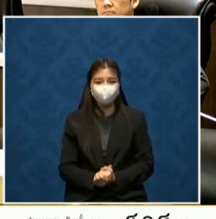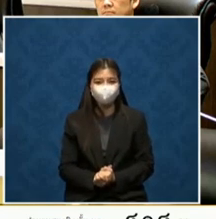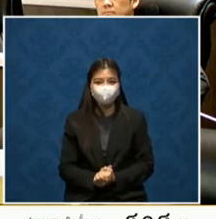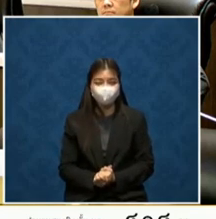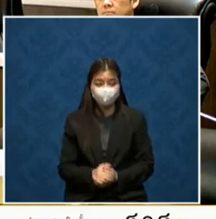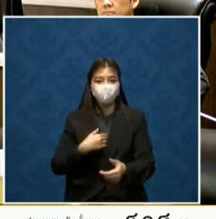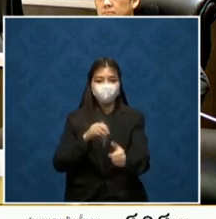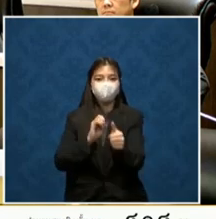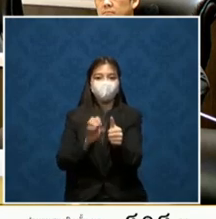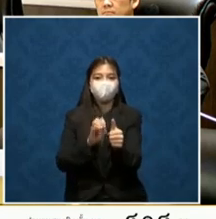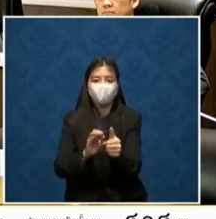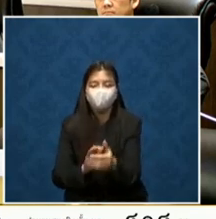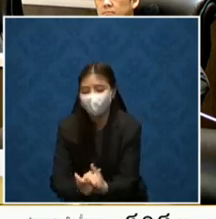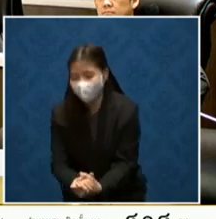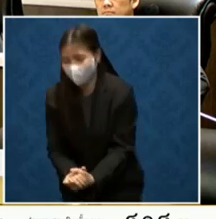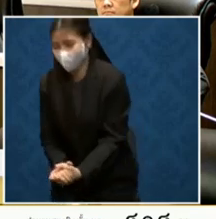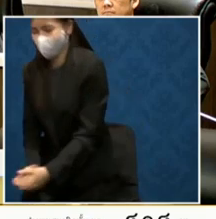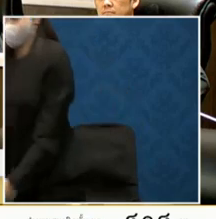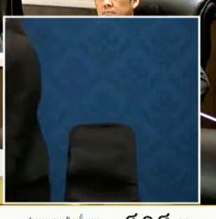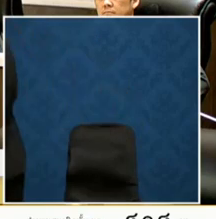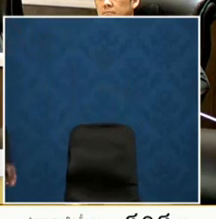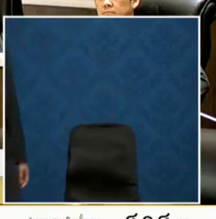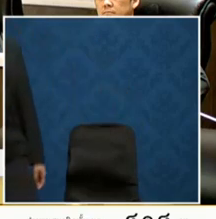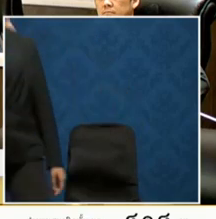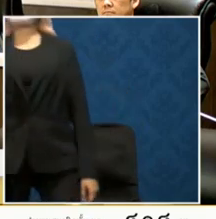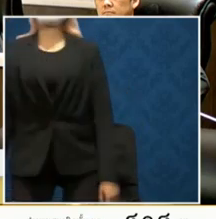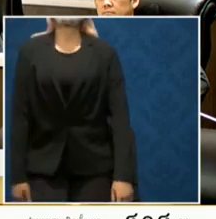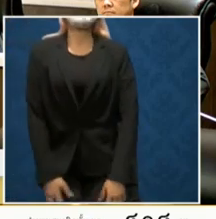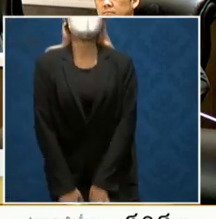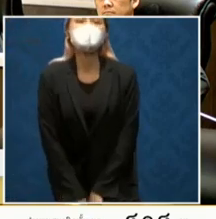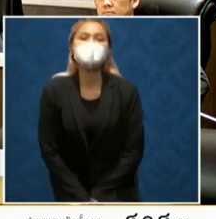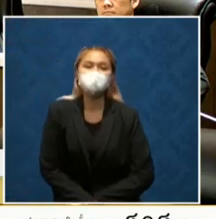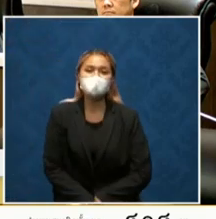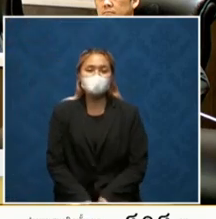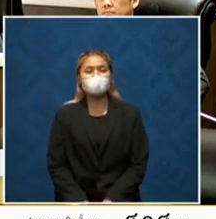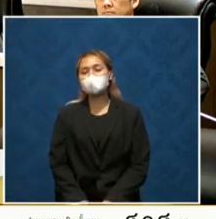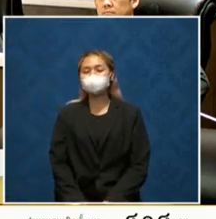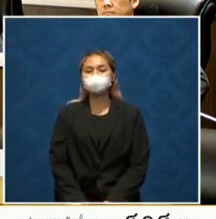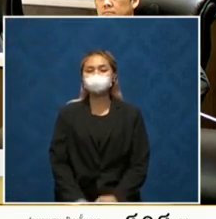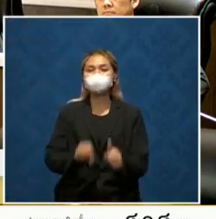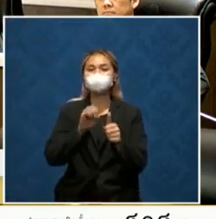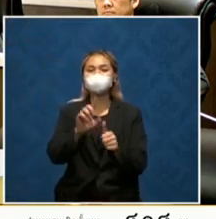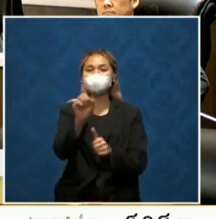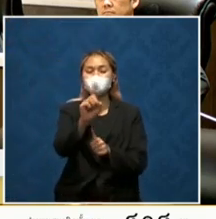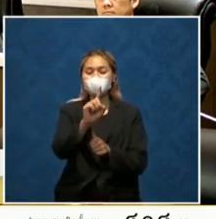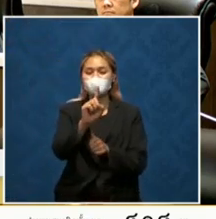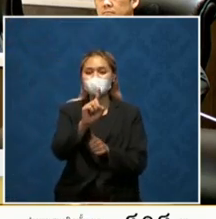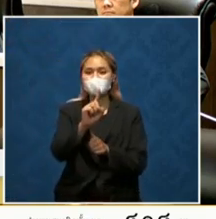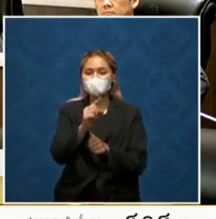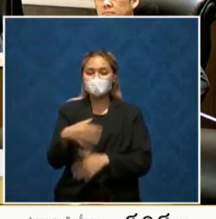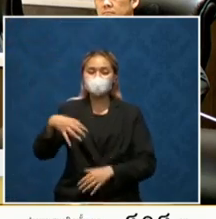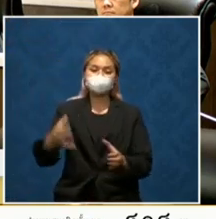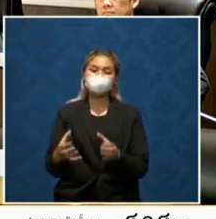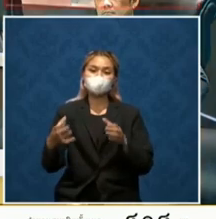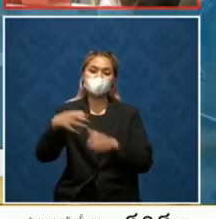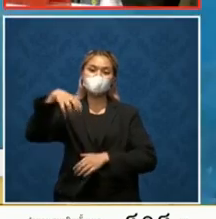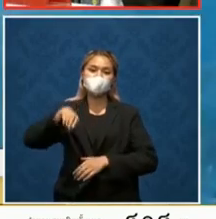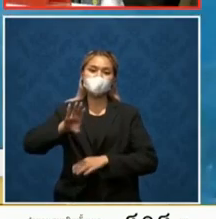เสนอแนะเรื่องแรกหยุดเอื้อในทุนได้ไหม